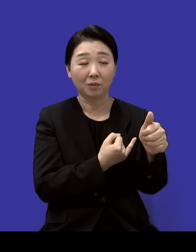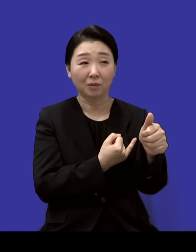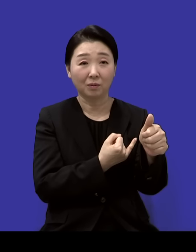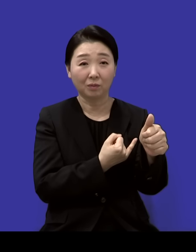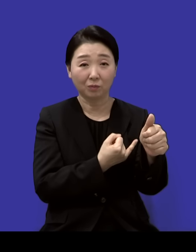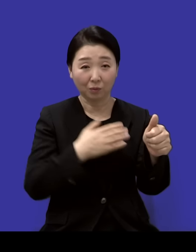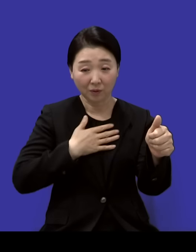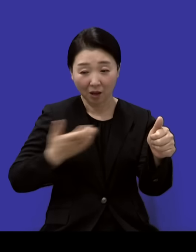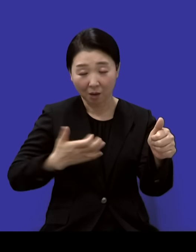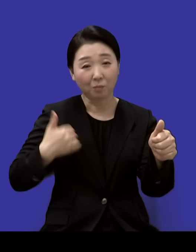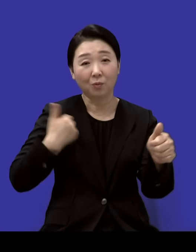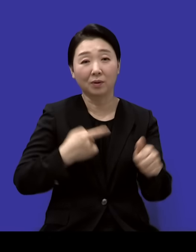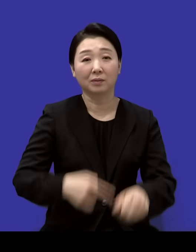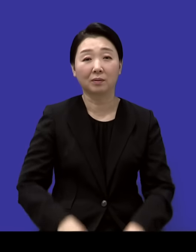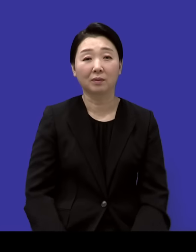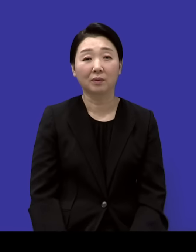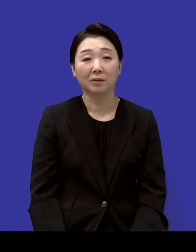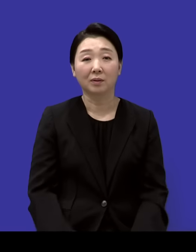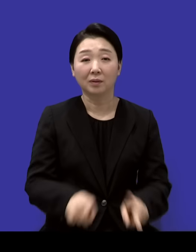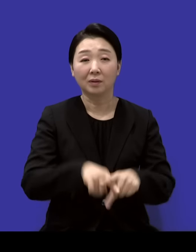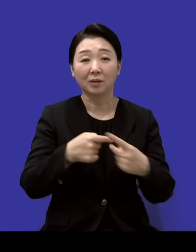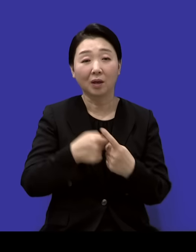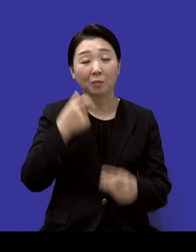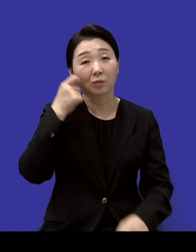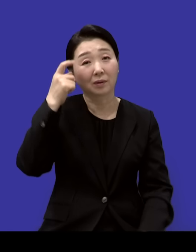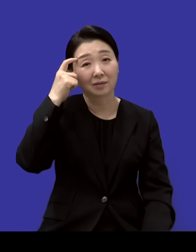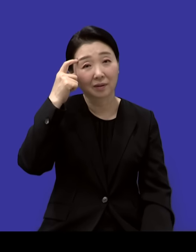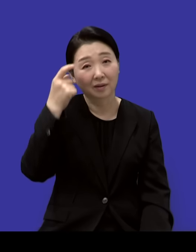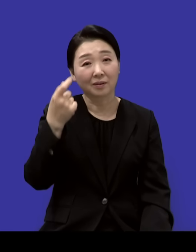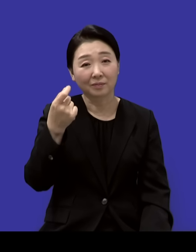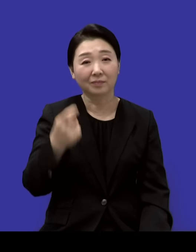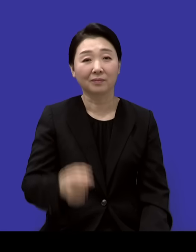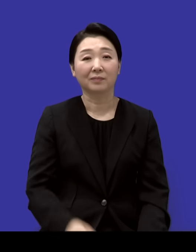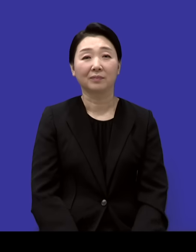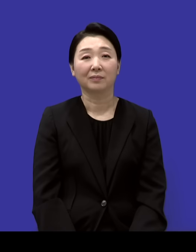아픈 걸 몰랐으니까 네네. 이해하지 못할 거라고 생각했는데